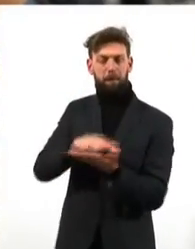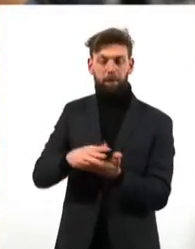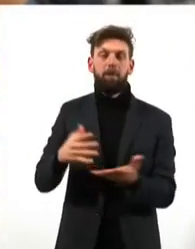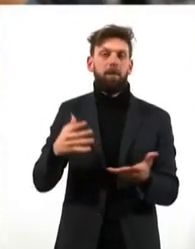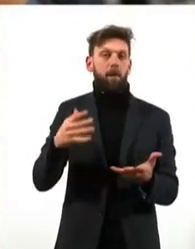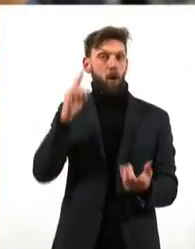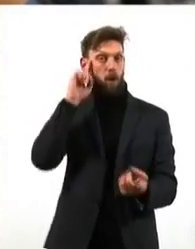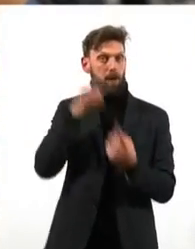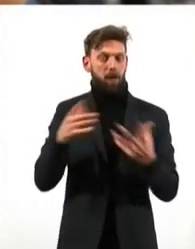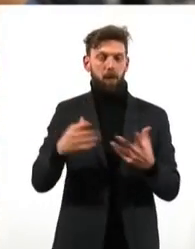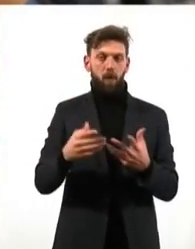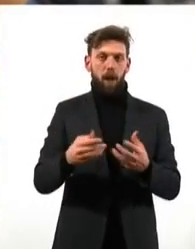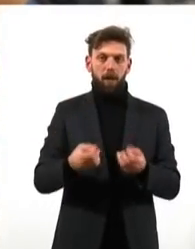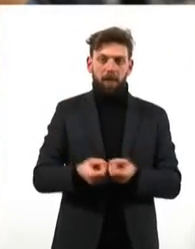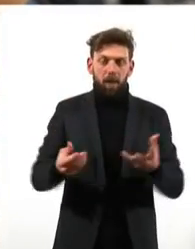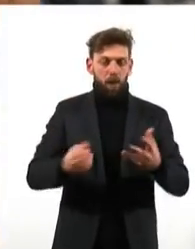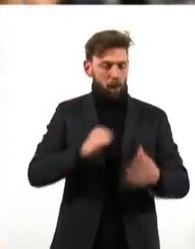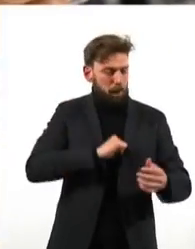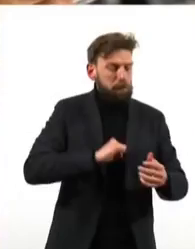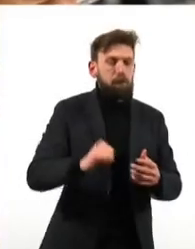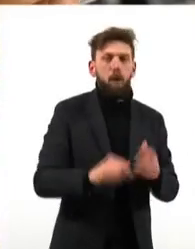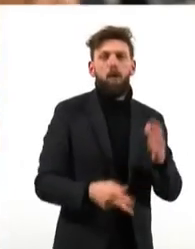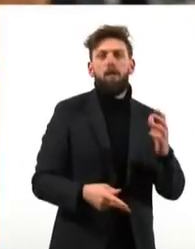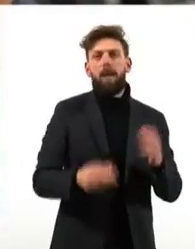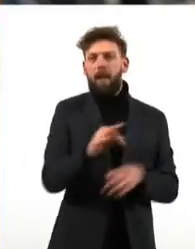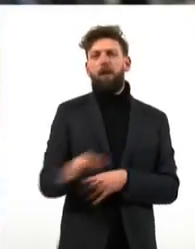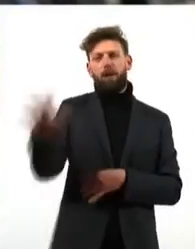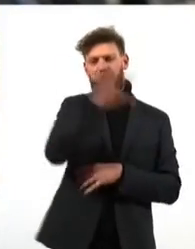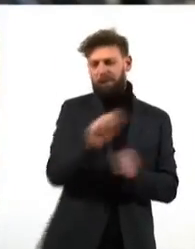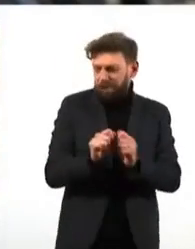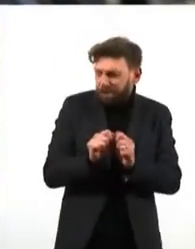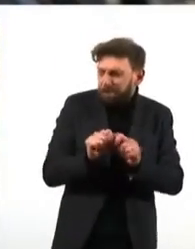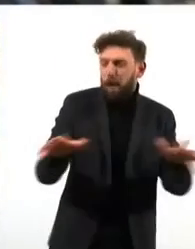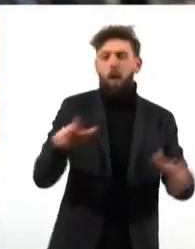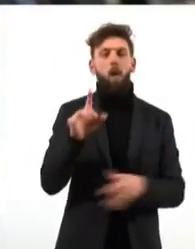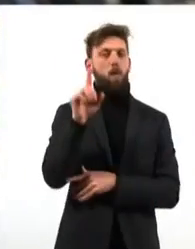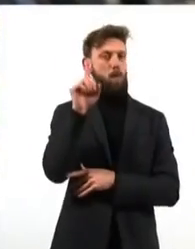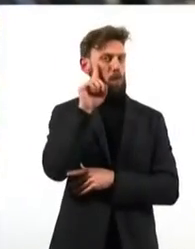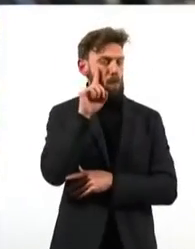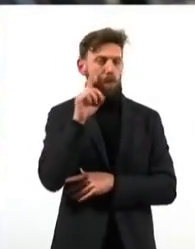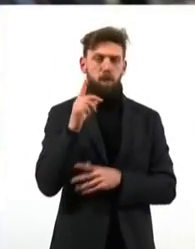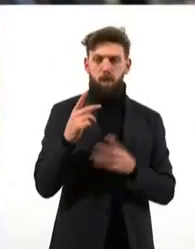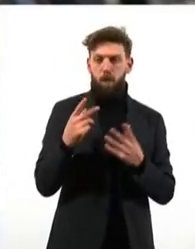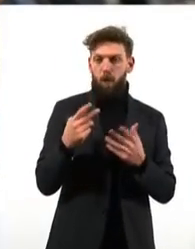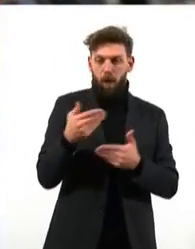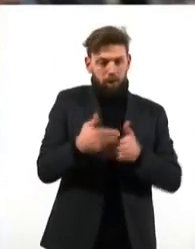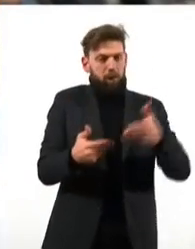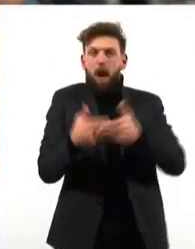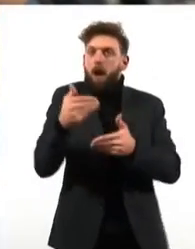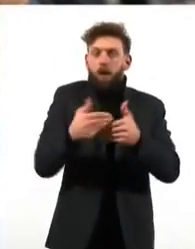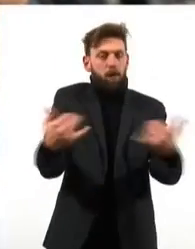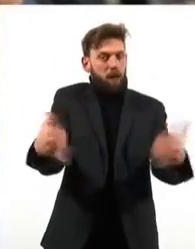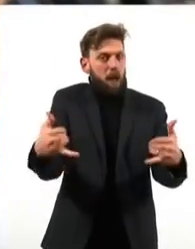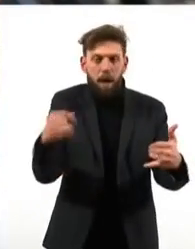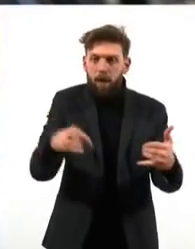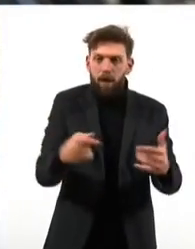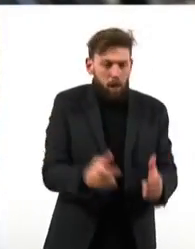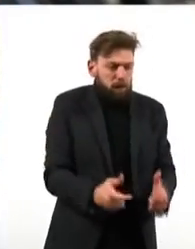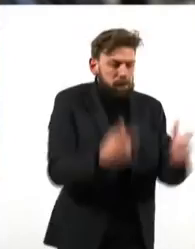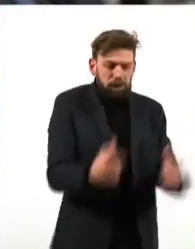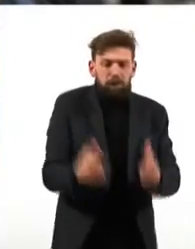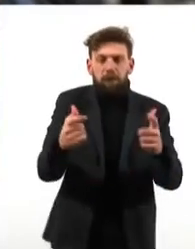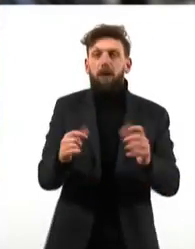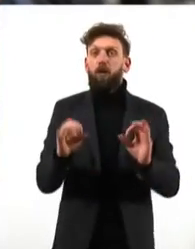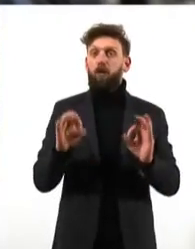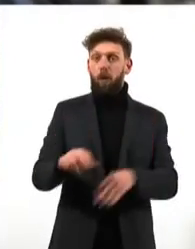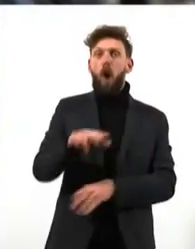notre développement et le faire à l'échelle nationale, parce qu'il y a vraiment un besoin de construire les villes de demain. Et je pense que ce logement